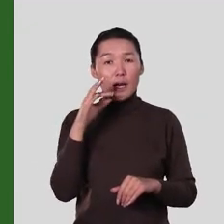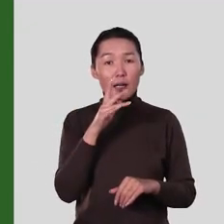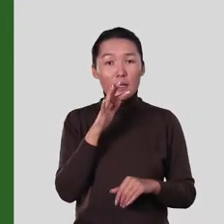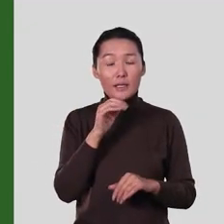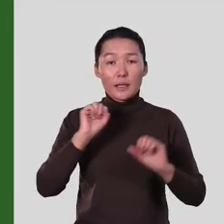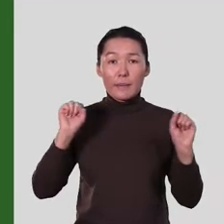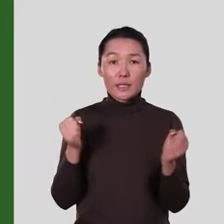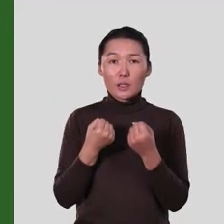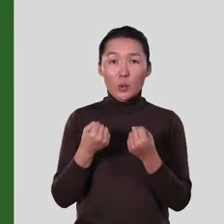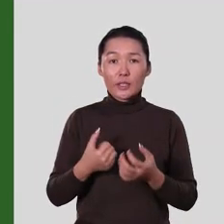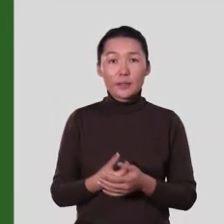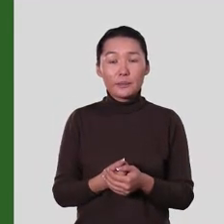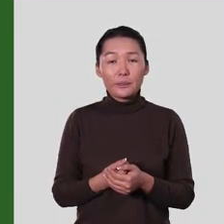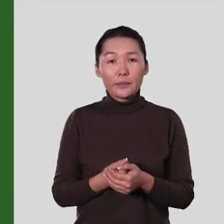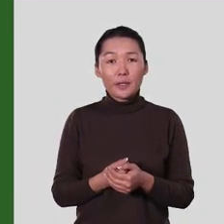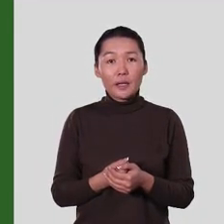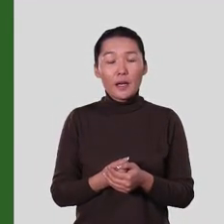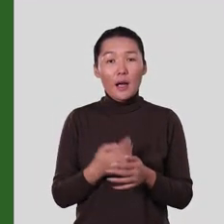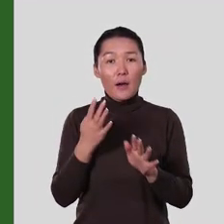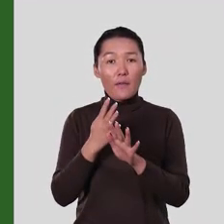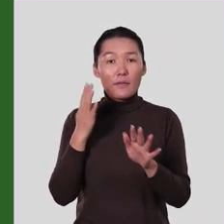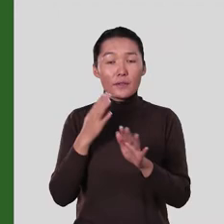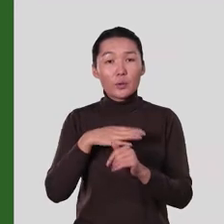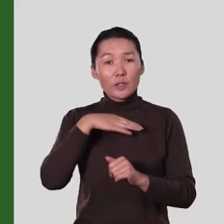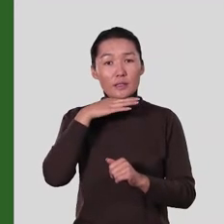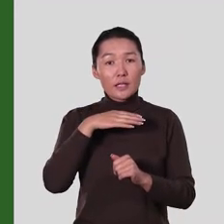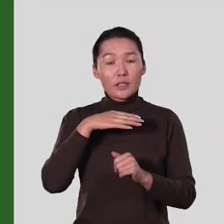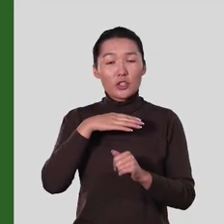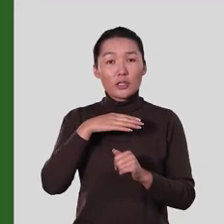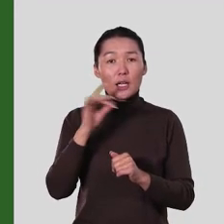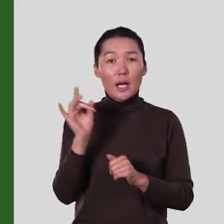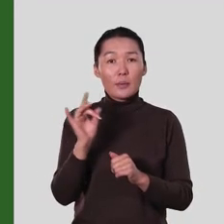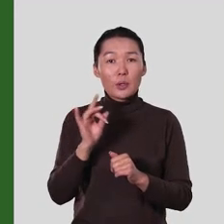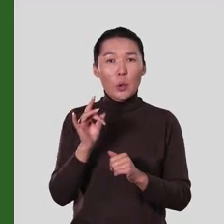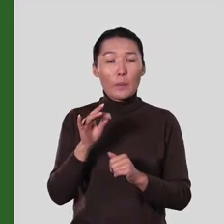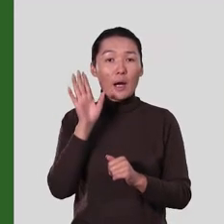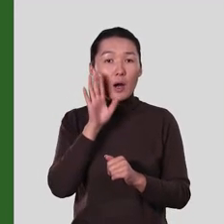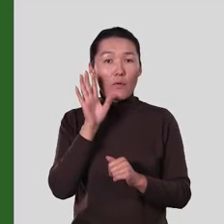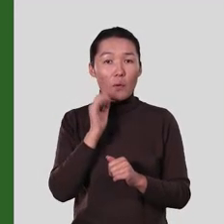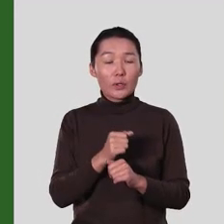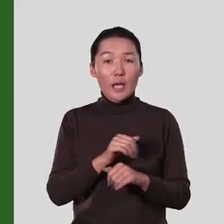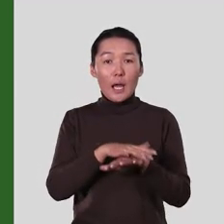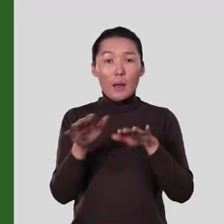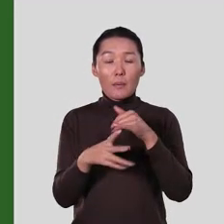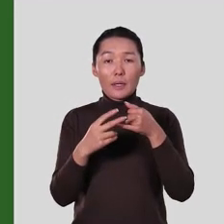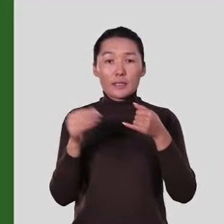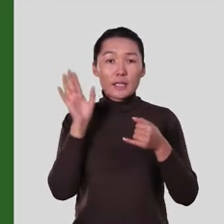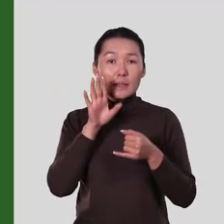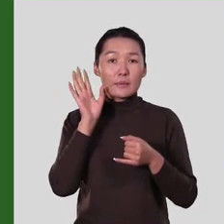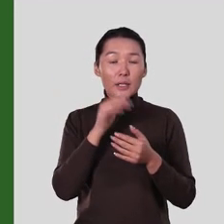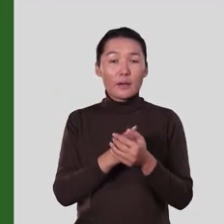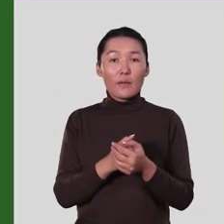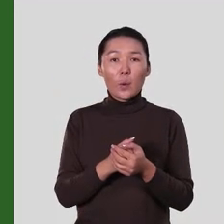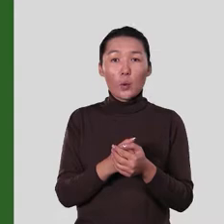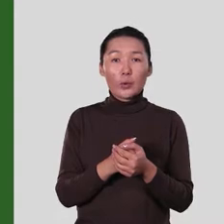мерзлоты. Ввиду достаточных объемов проточных вод, подземные воды